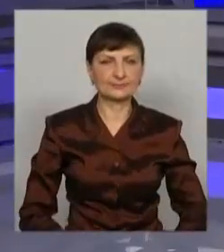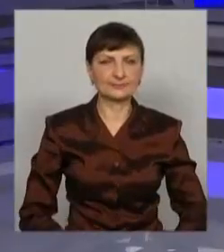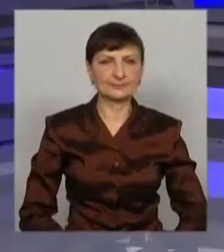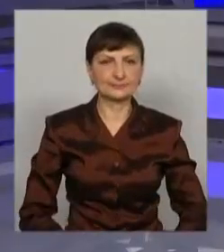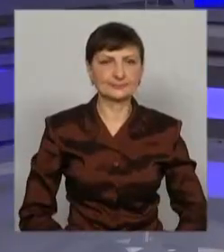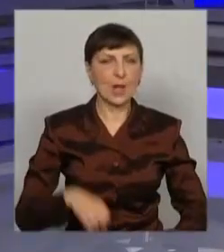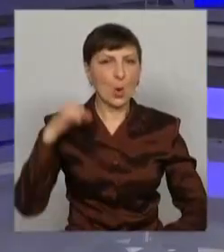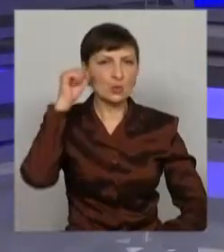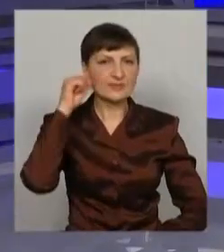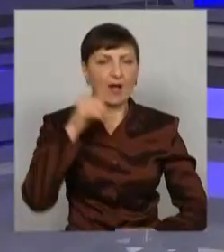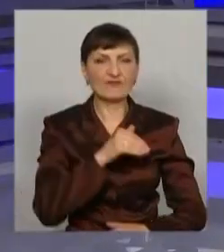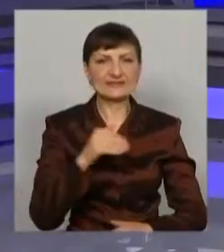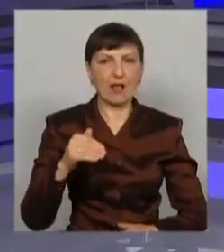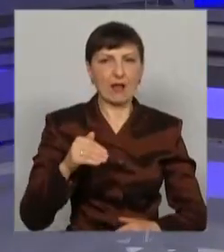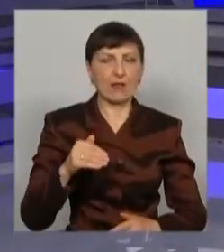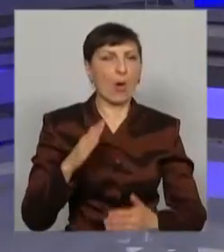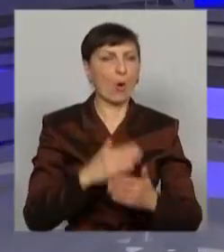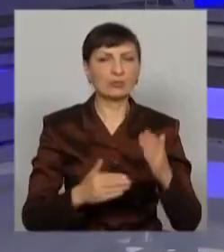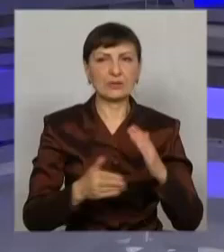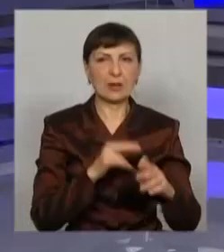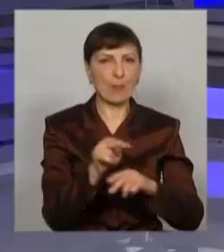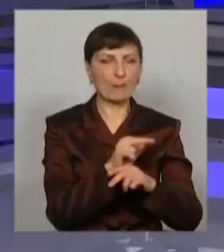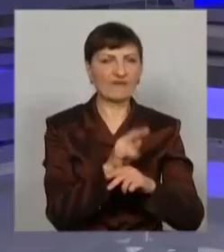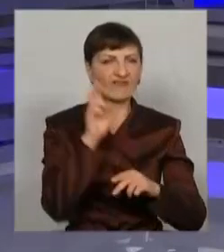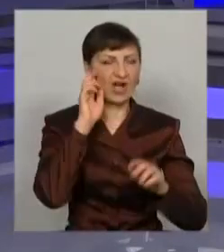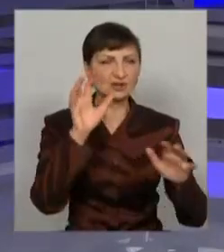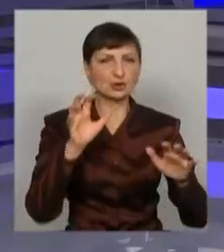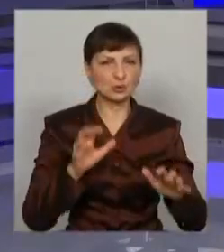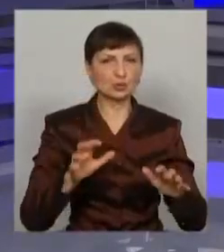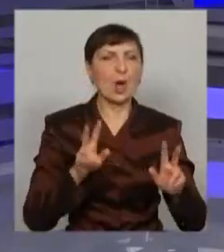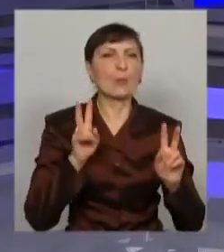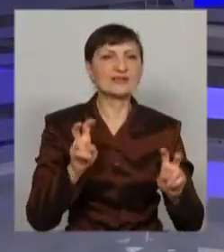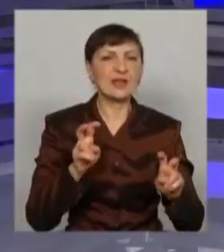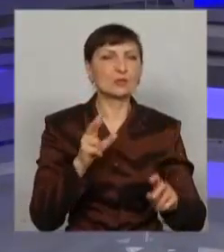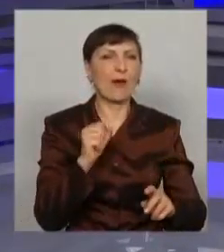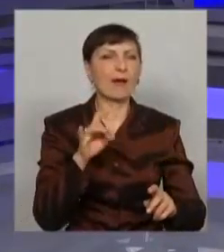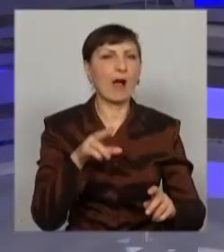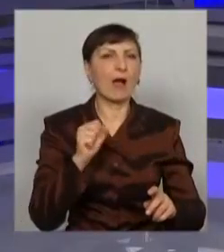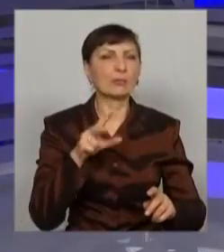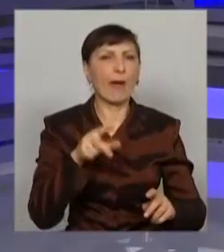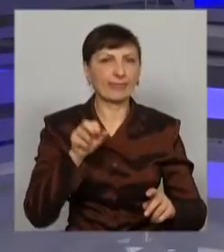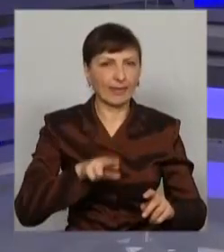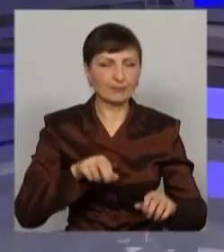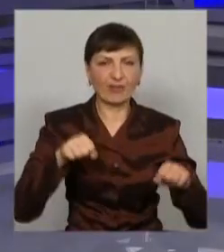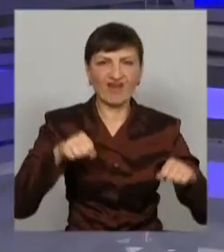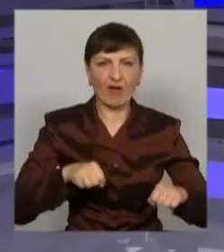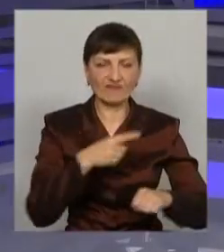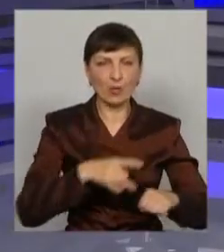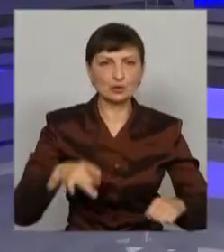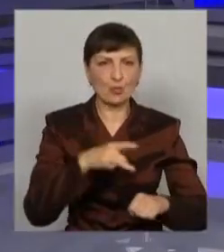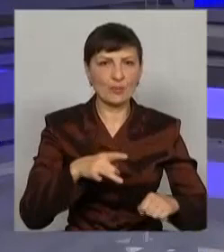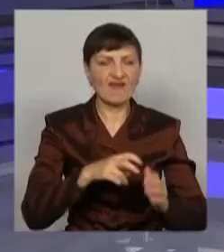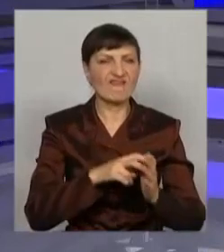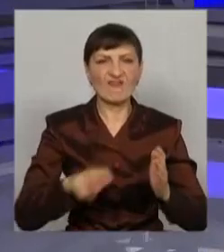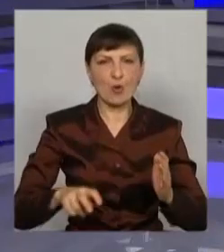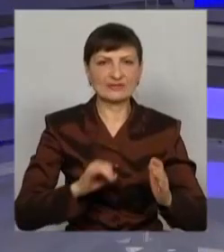В Узбекистане официально отменили поправки в Конституцию по статусу Каракалпакстана. Право суверенной республики на выход из